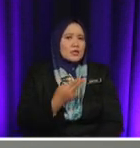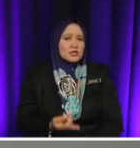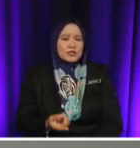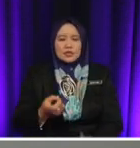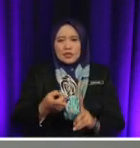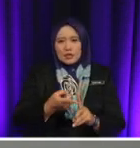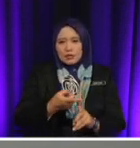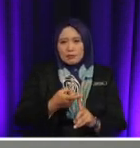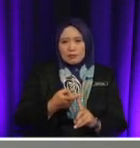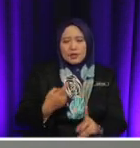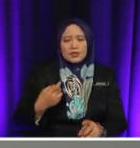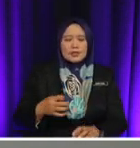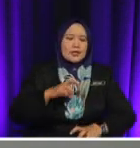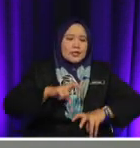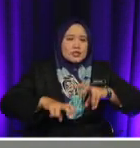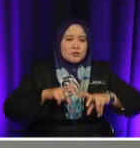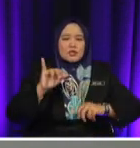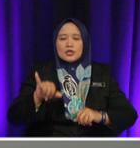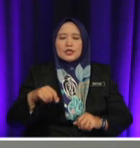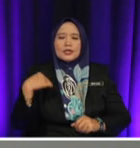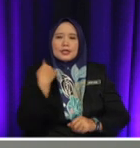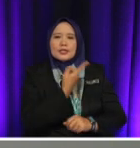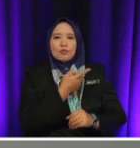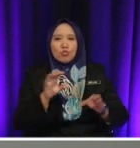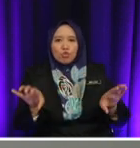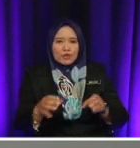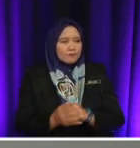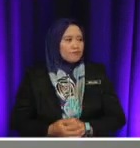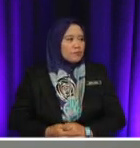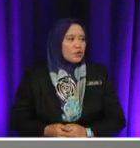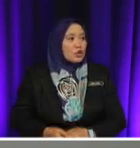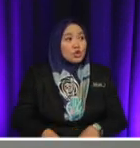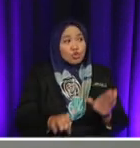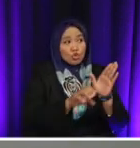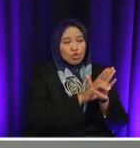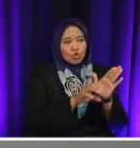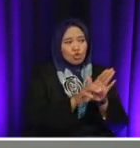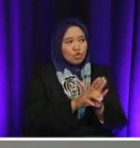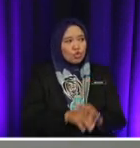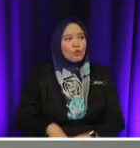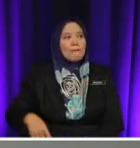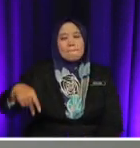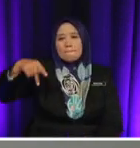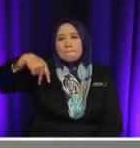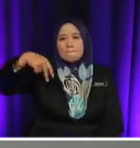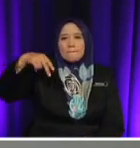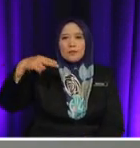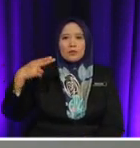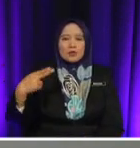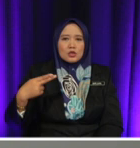kita jalankan okey kita tengok hipotes khusus diterima contohnya adalah ph7 adalah